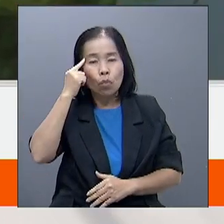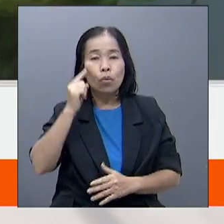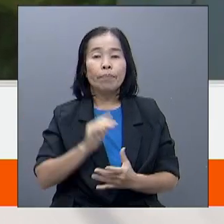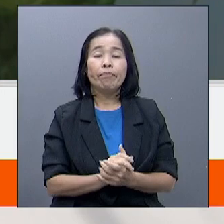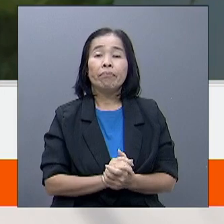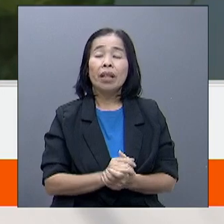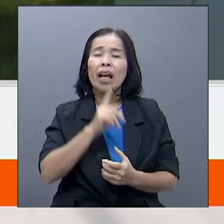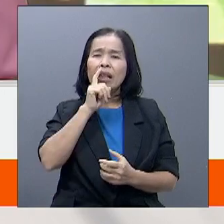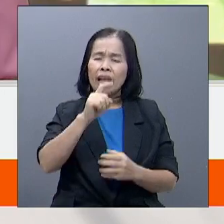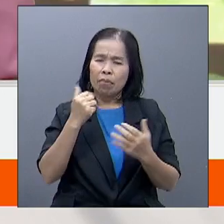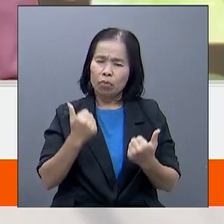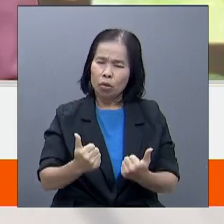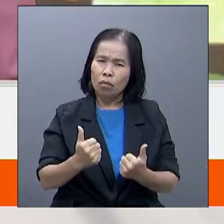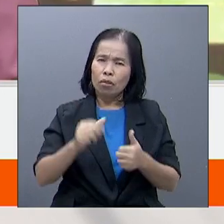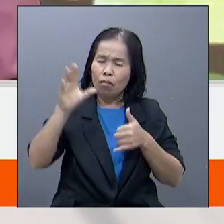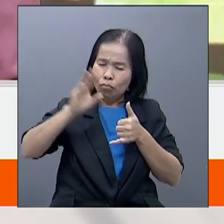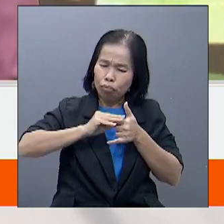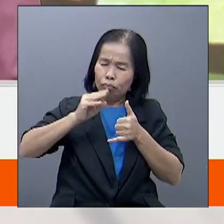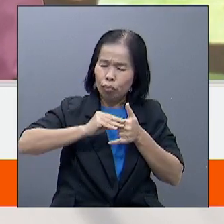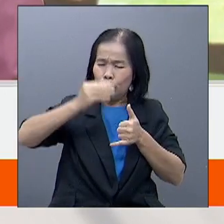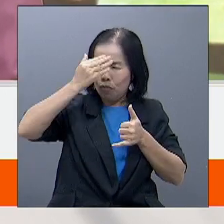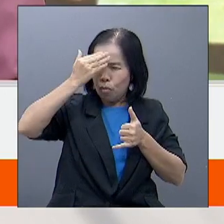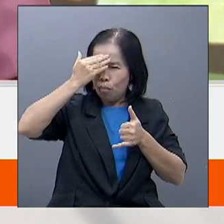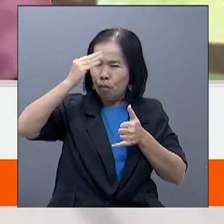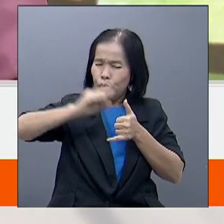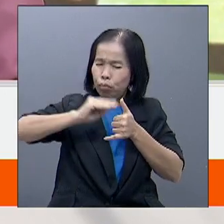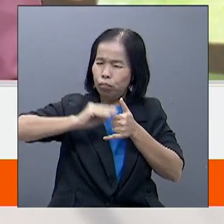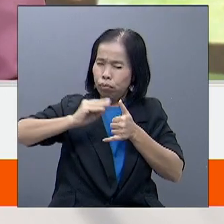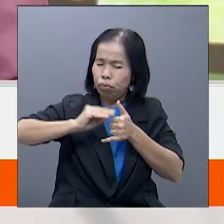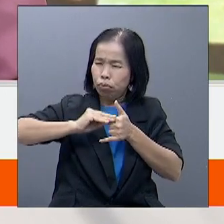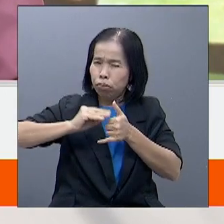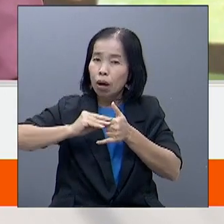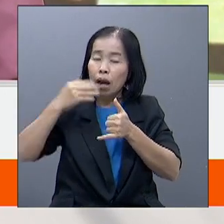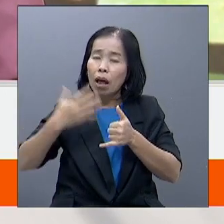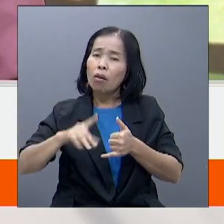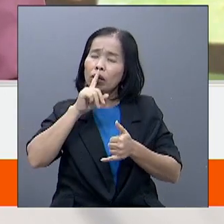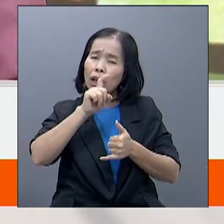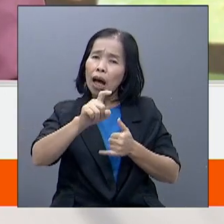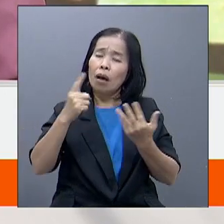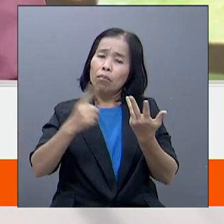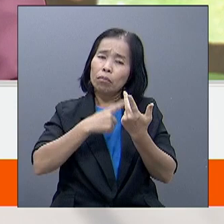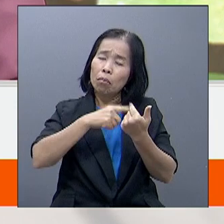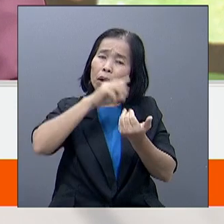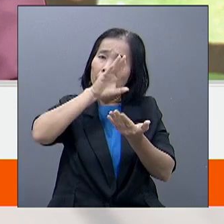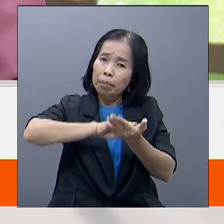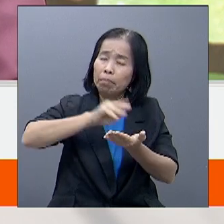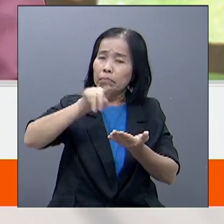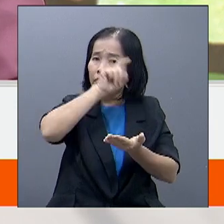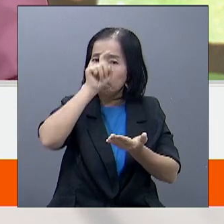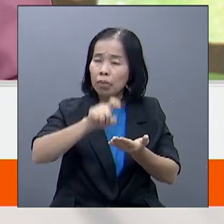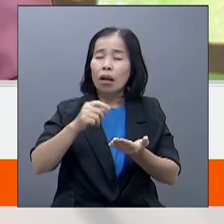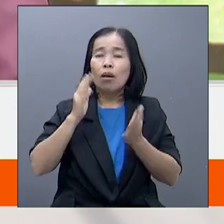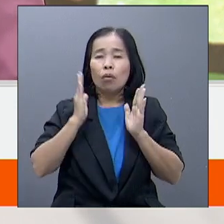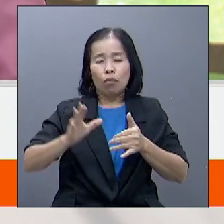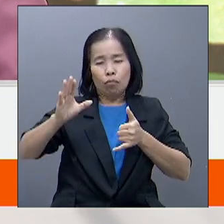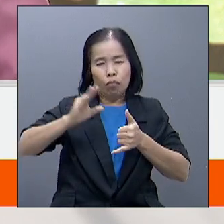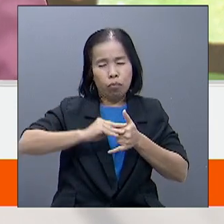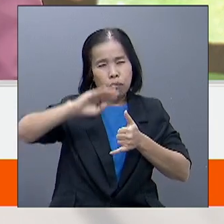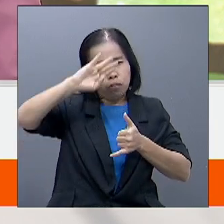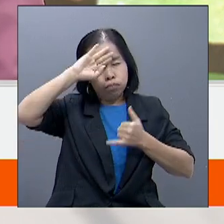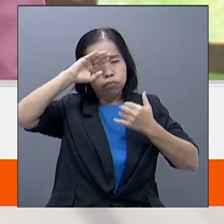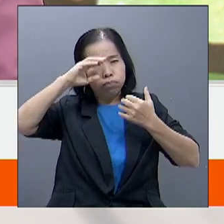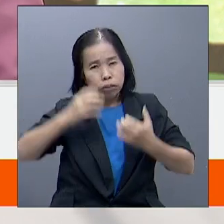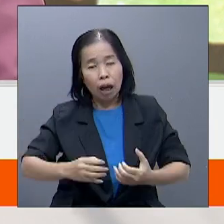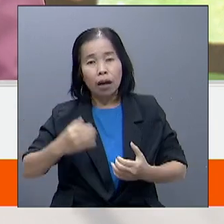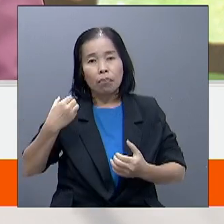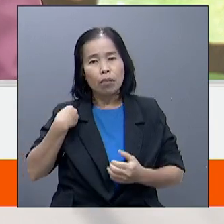ที่เพิ่มมากขึ้นเนี่ยค่ะไปพบในเนื้อในของสถิติข้อมูลไหมคะว่ามันทำให้ผู้ป่วยที่มีอาการรุนแรงเนี่ยเพิ่มมากขึ้นต